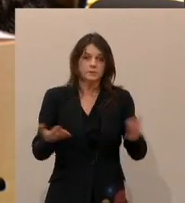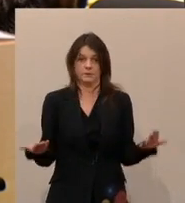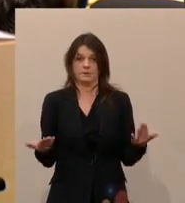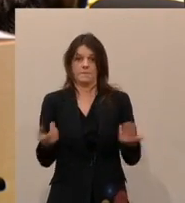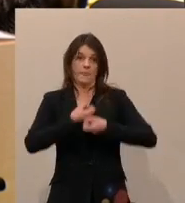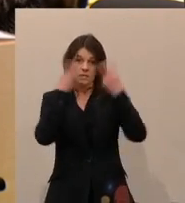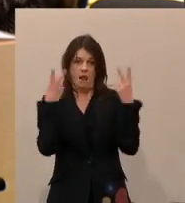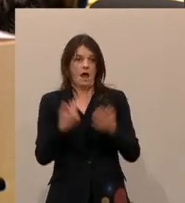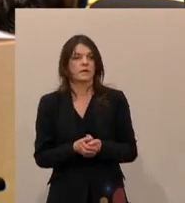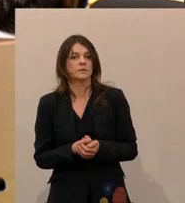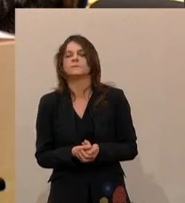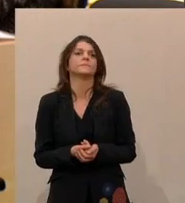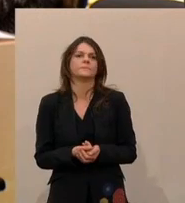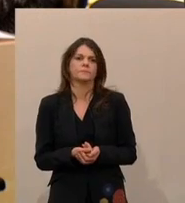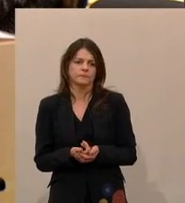auch klar, weil ja